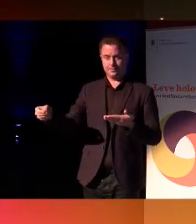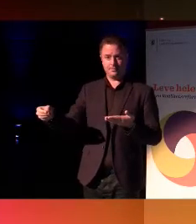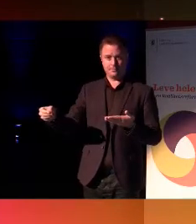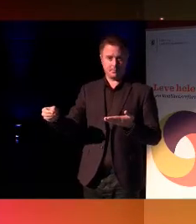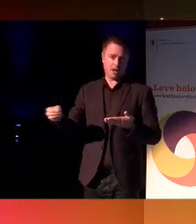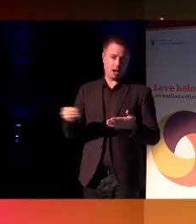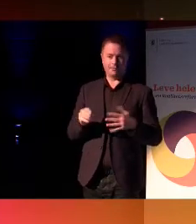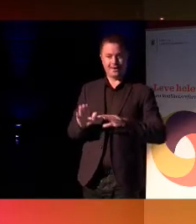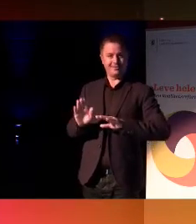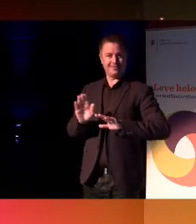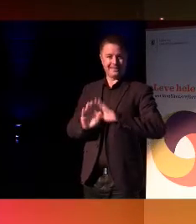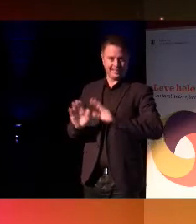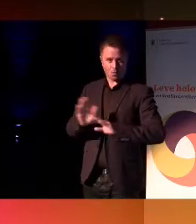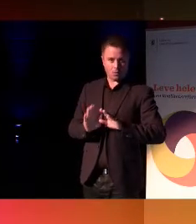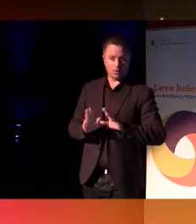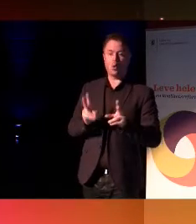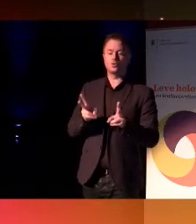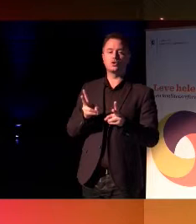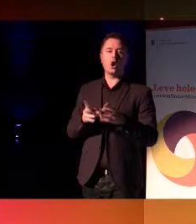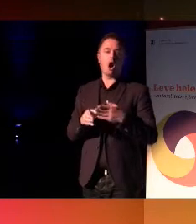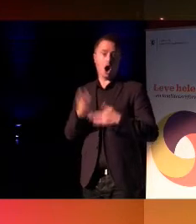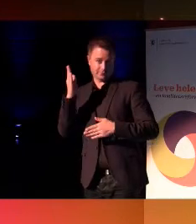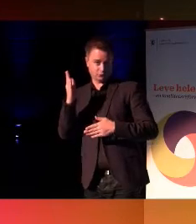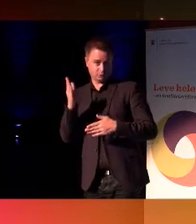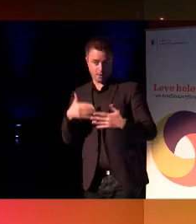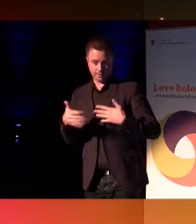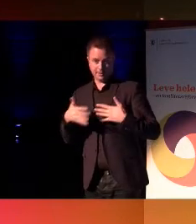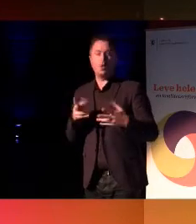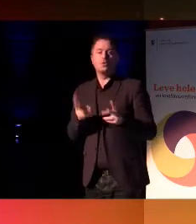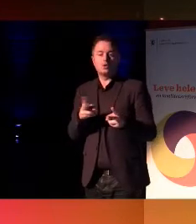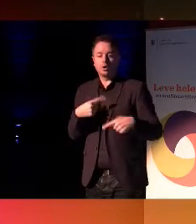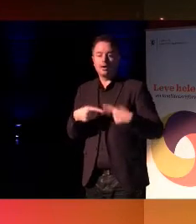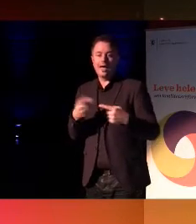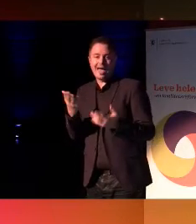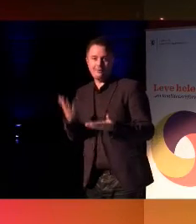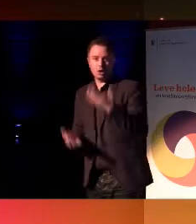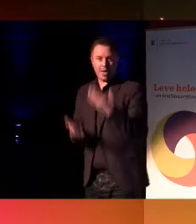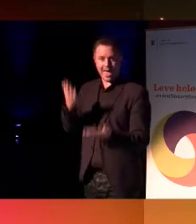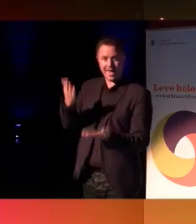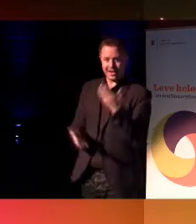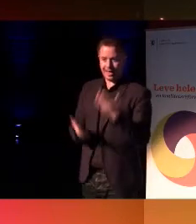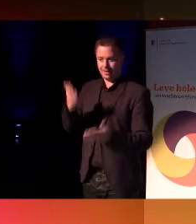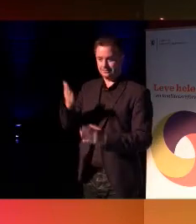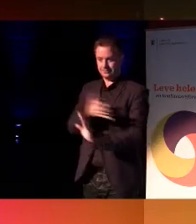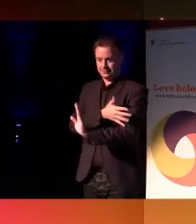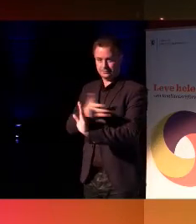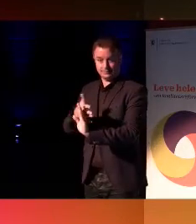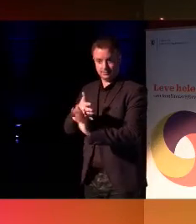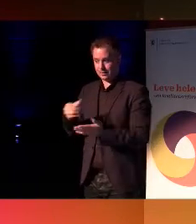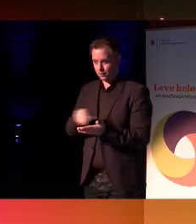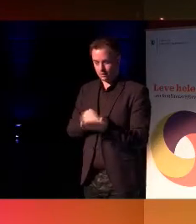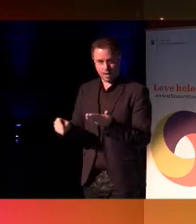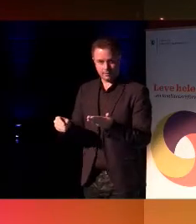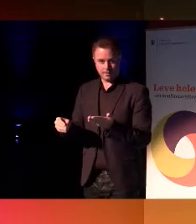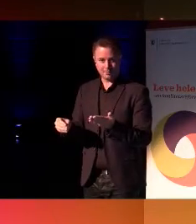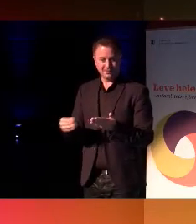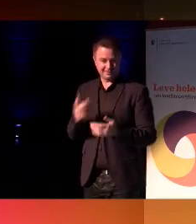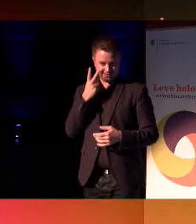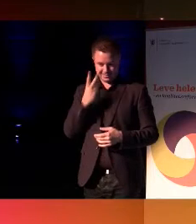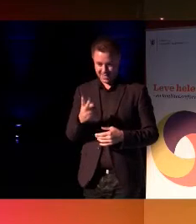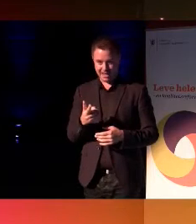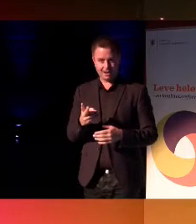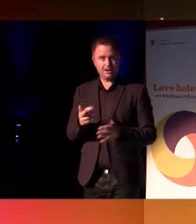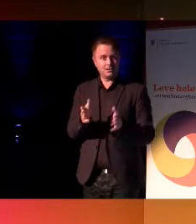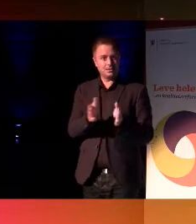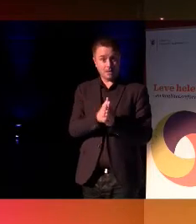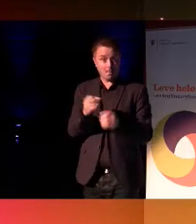og ikke minst være med på å evaluere resultatene av den innsatsen. Der ser vi at det skurrer.